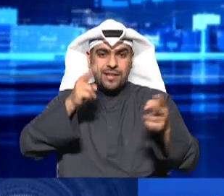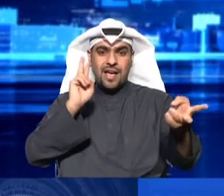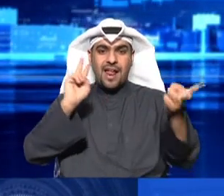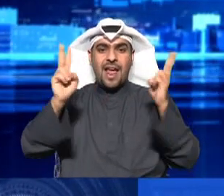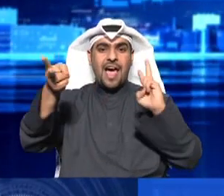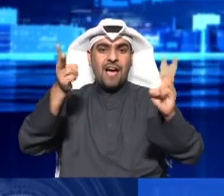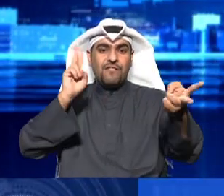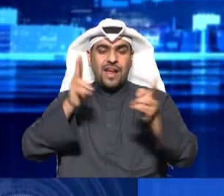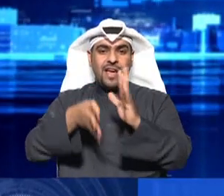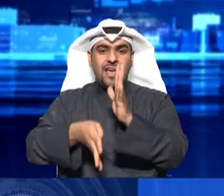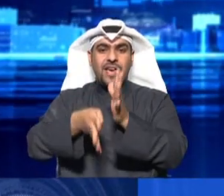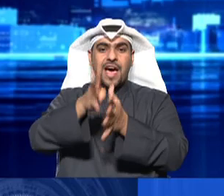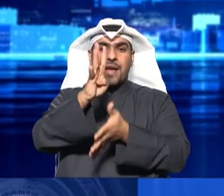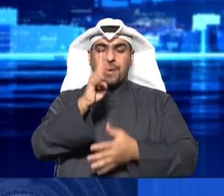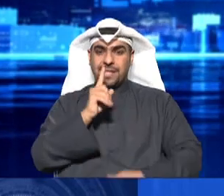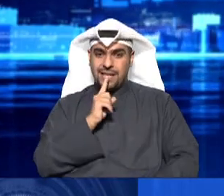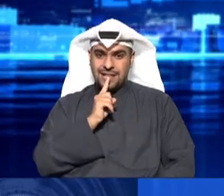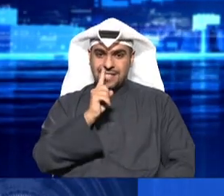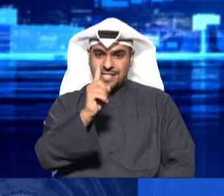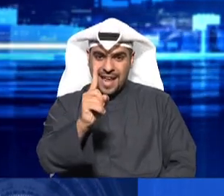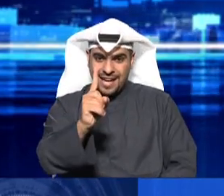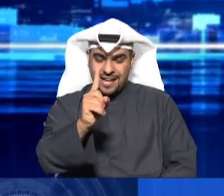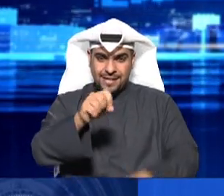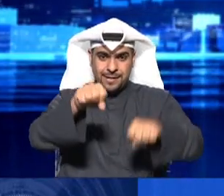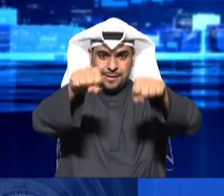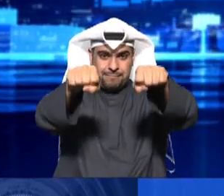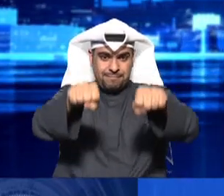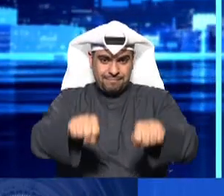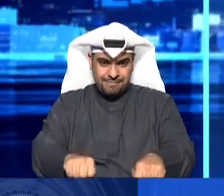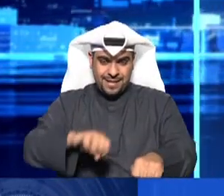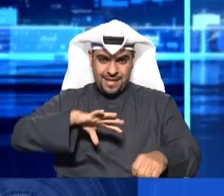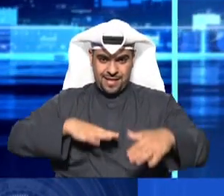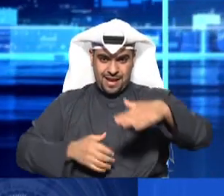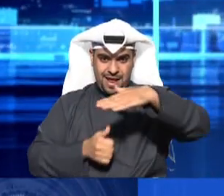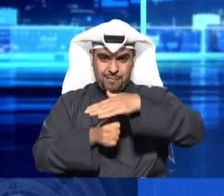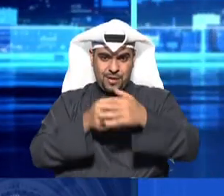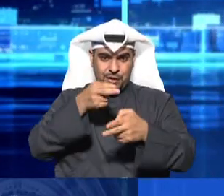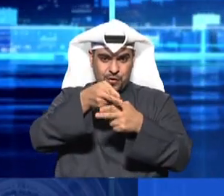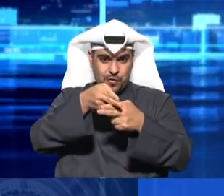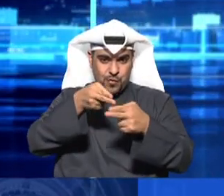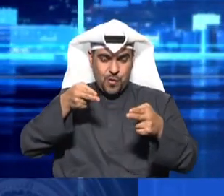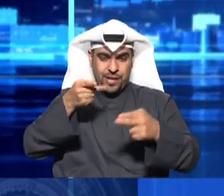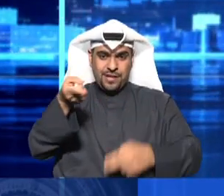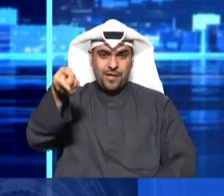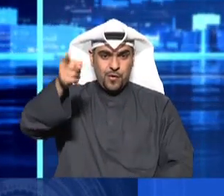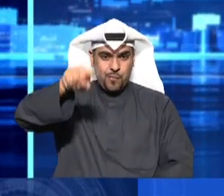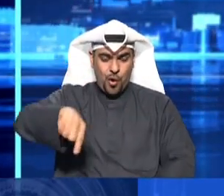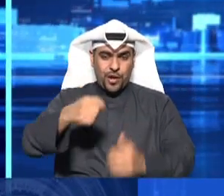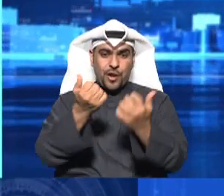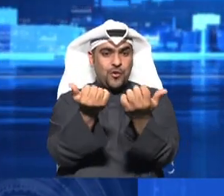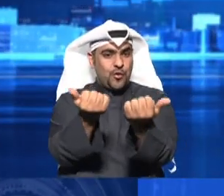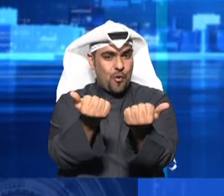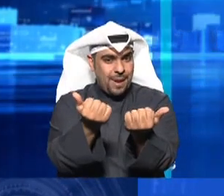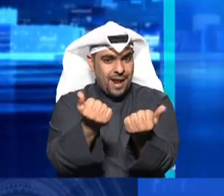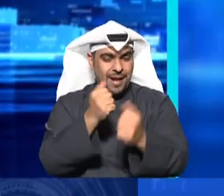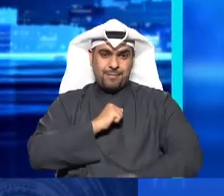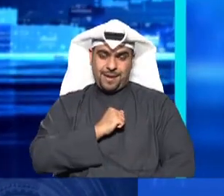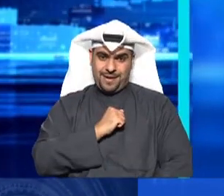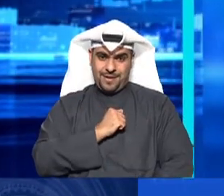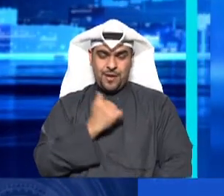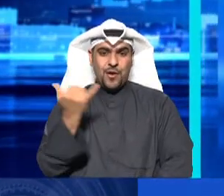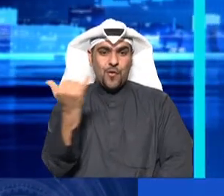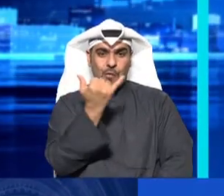أمير البلاد مقاليد الحكم والتي تصادف يوم غدا إنما هو احتفال بقيم من الوطنية والبذل